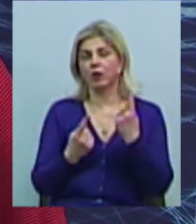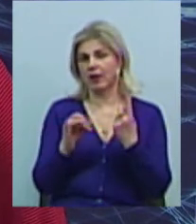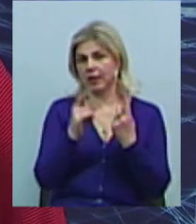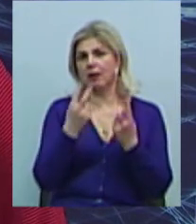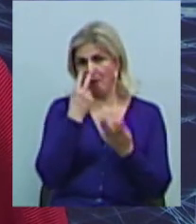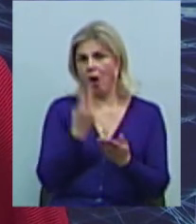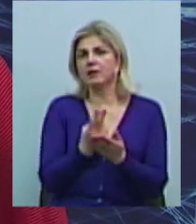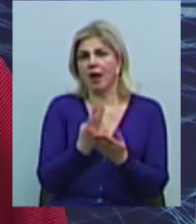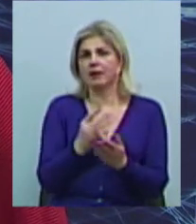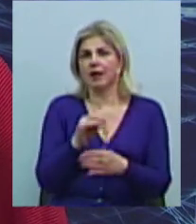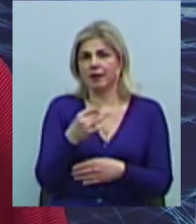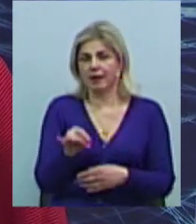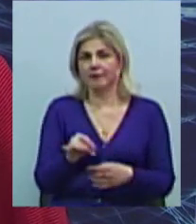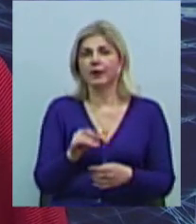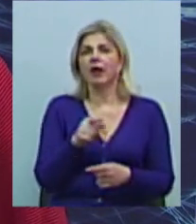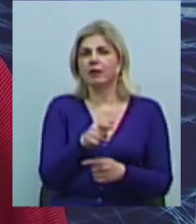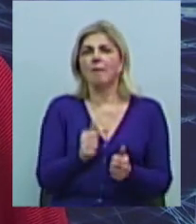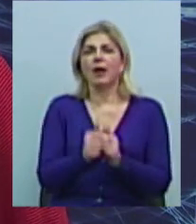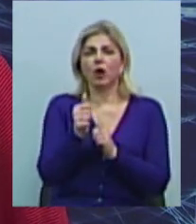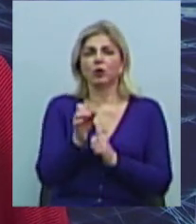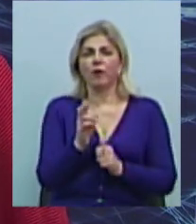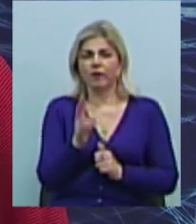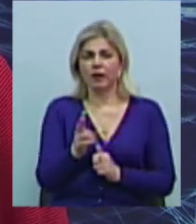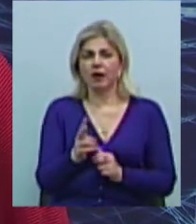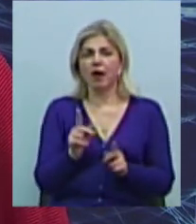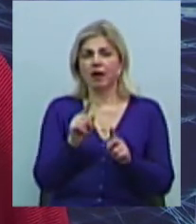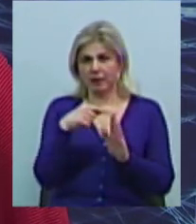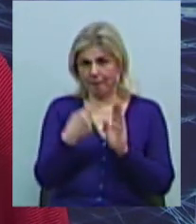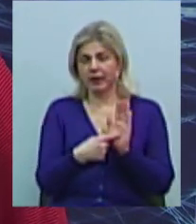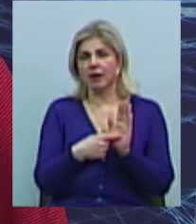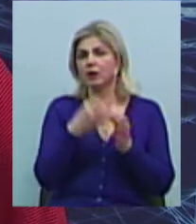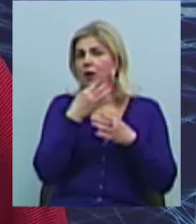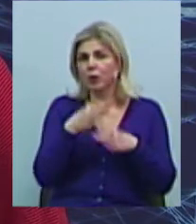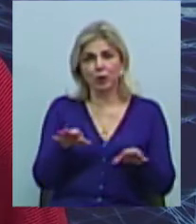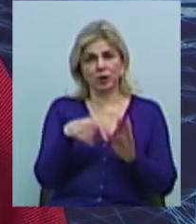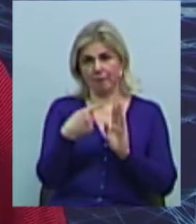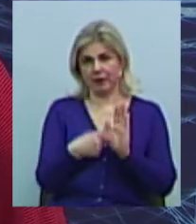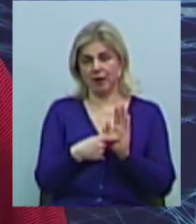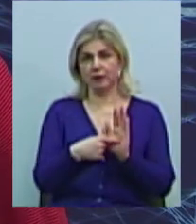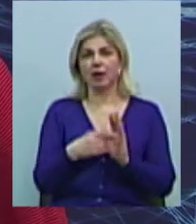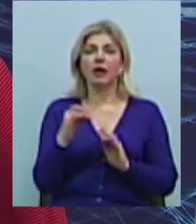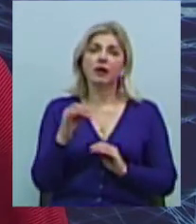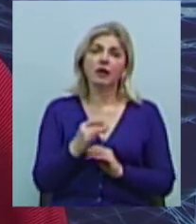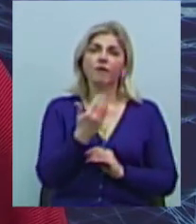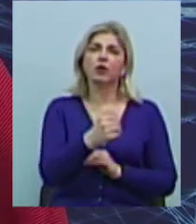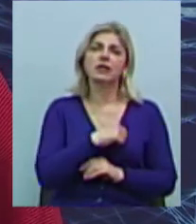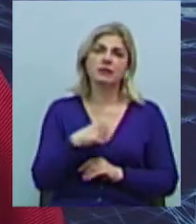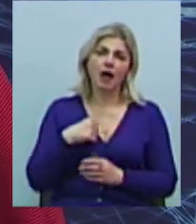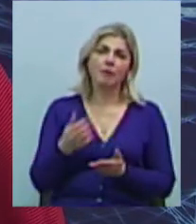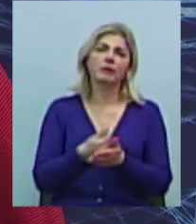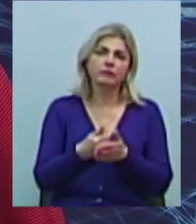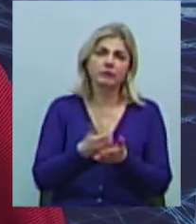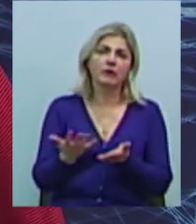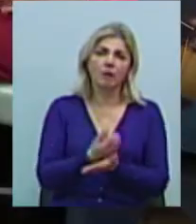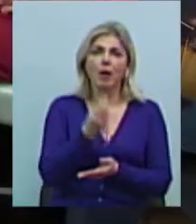вони дійсно передовики в будь-яких питаннях. Бачите, вони і самі дістають продукцію,